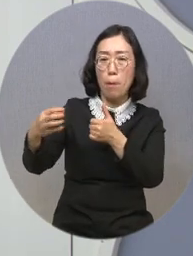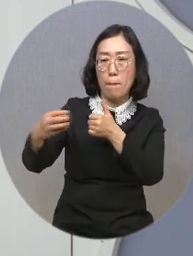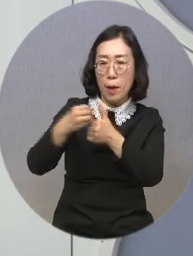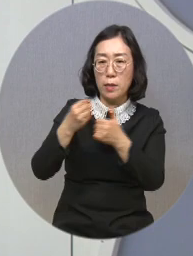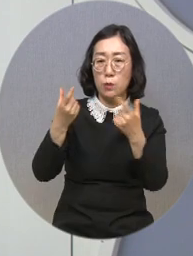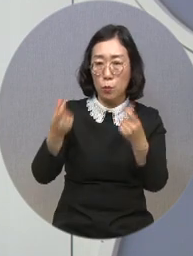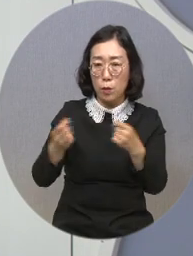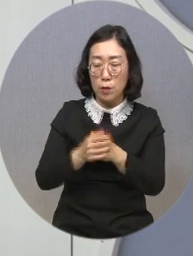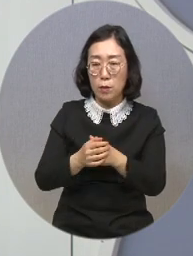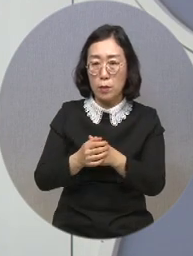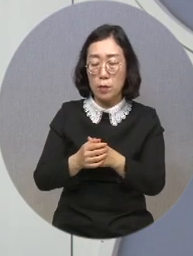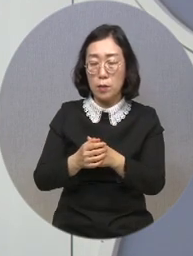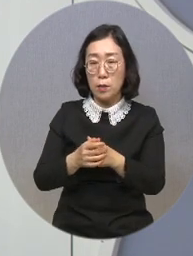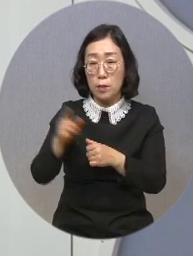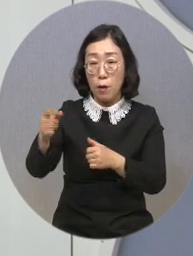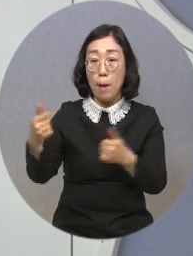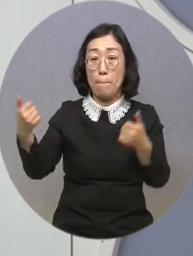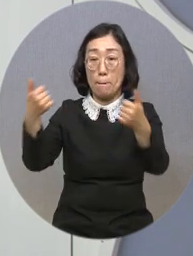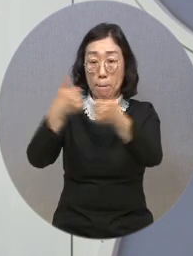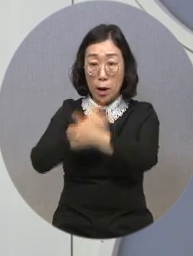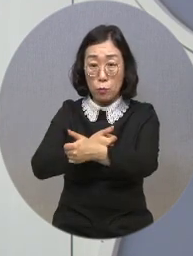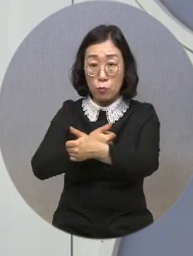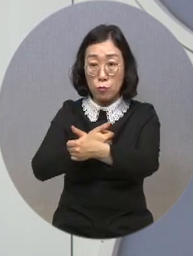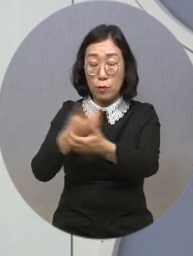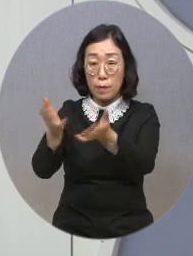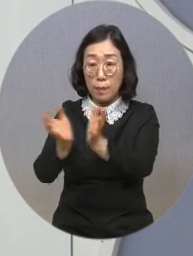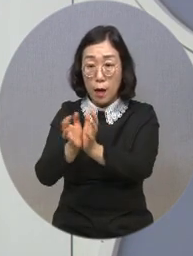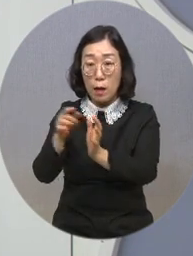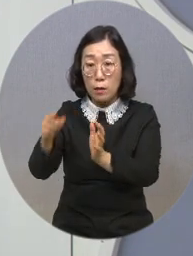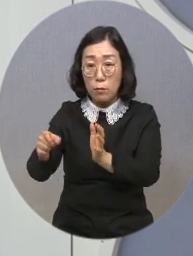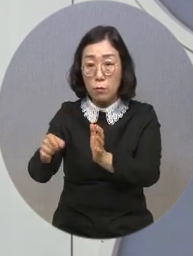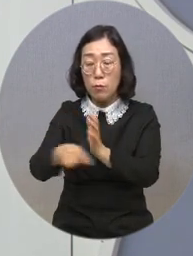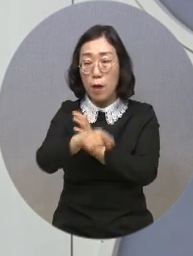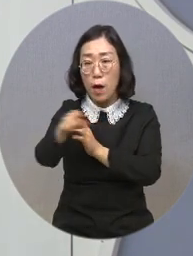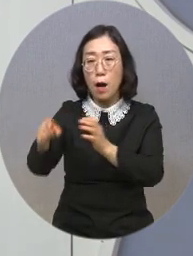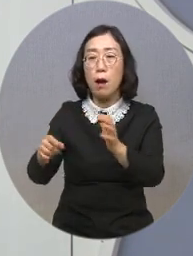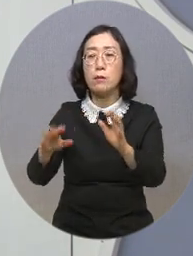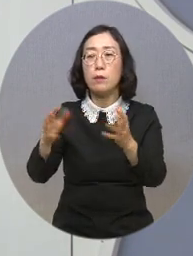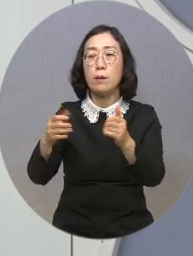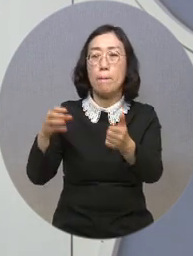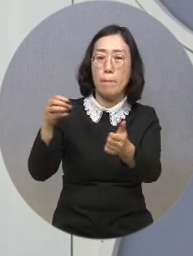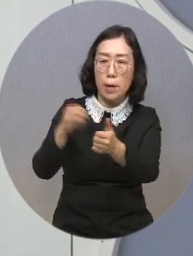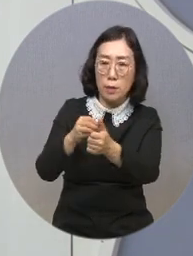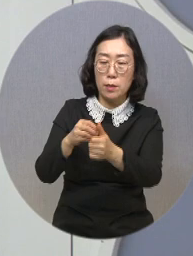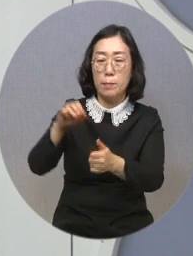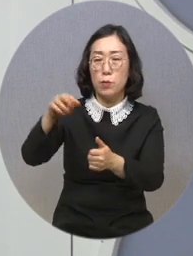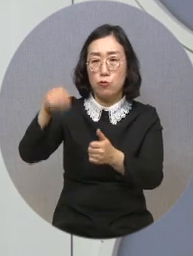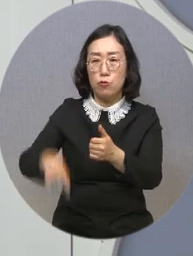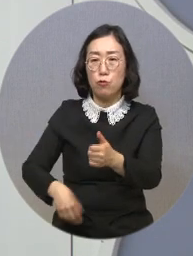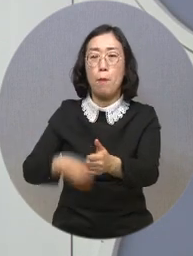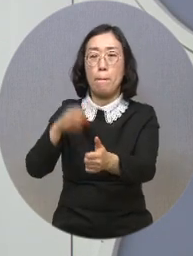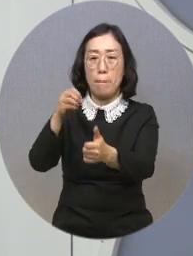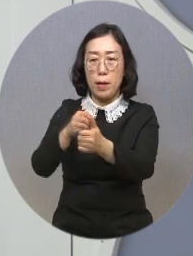그 정권교체 대상이 된 그 당이 국민을 배신한 거고 또 선량한 민주당을 배신한 거다. 똑똑히